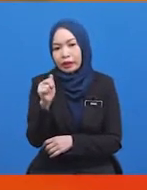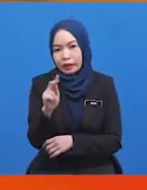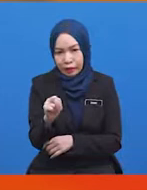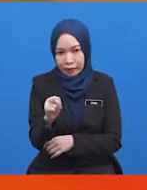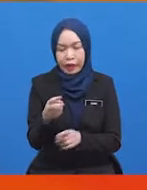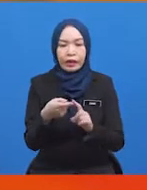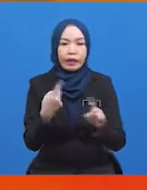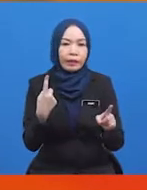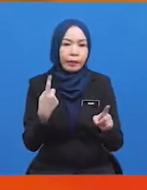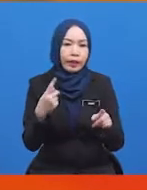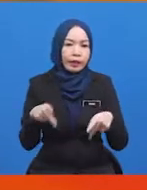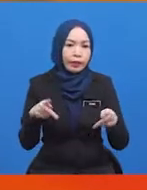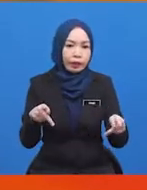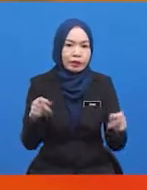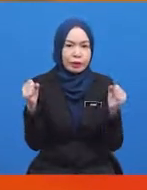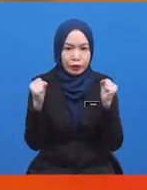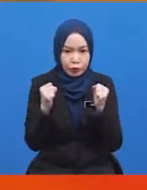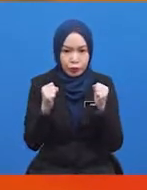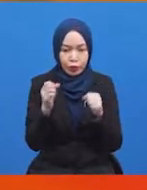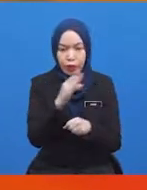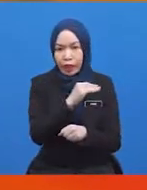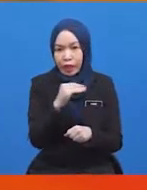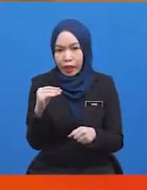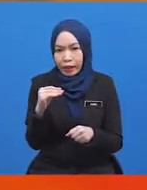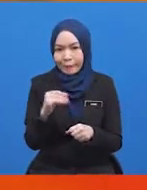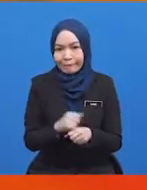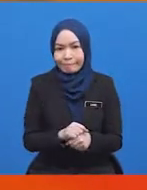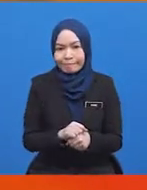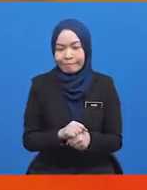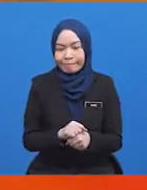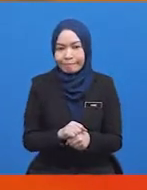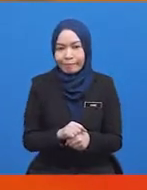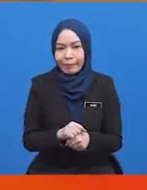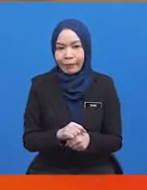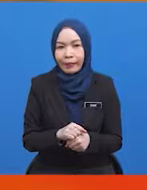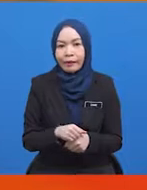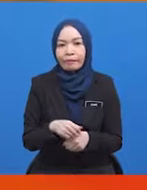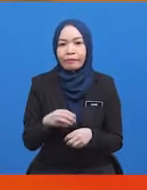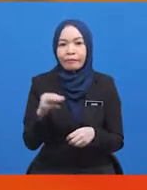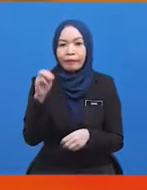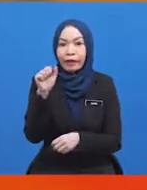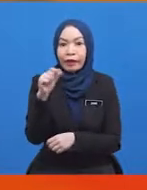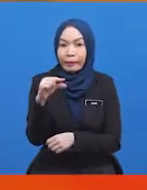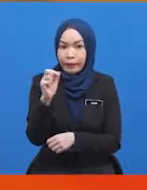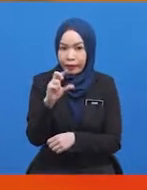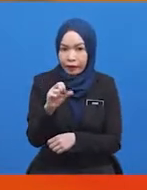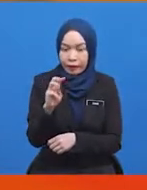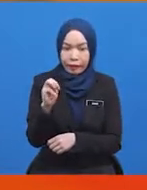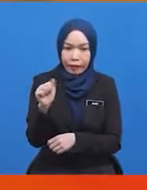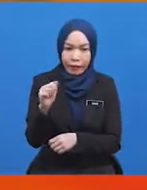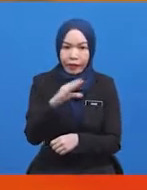oleh proses penyejukan dan pemecalan magma dan lava. Magma yang